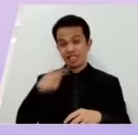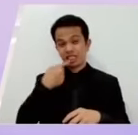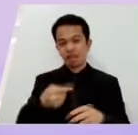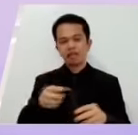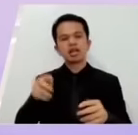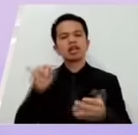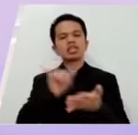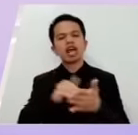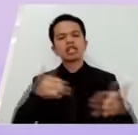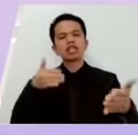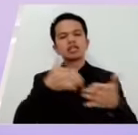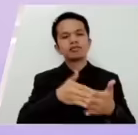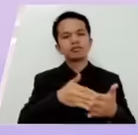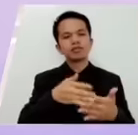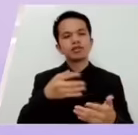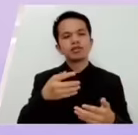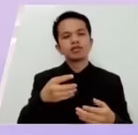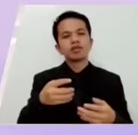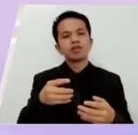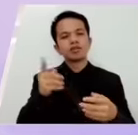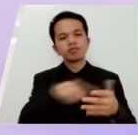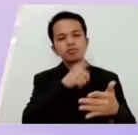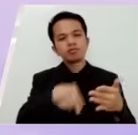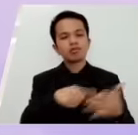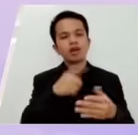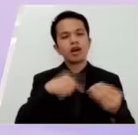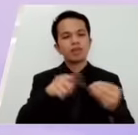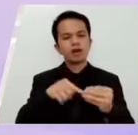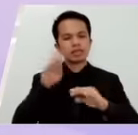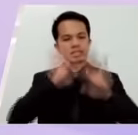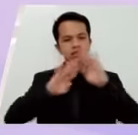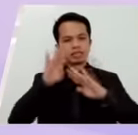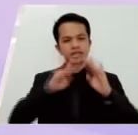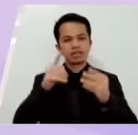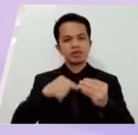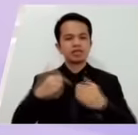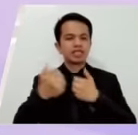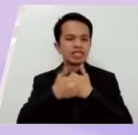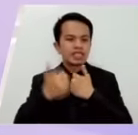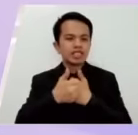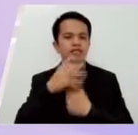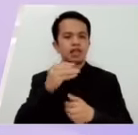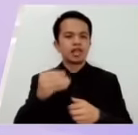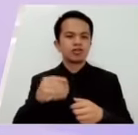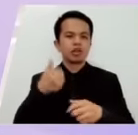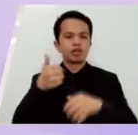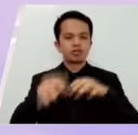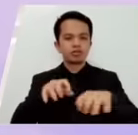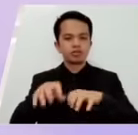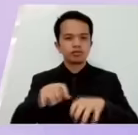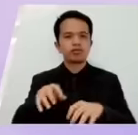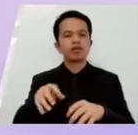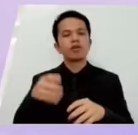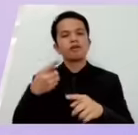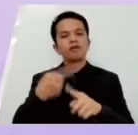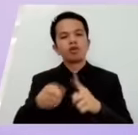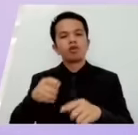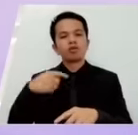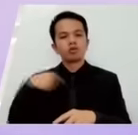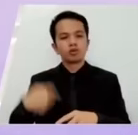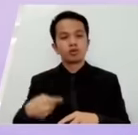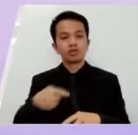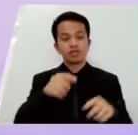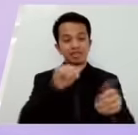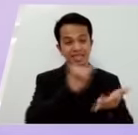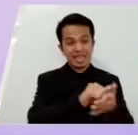at Japan na naghahayag ng pagkabahala sa mga mapanganib at agresibong hakbang ng China. Sa gitna ng trilateral summit,